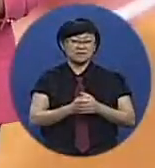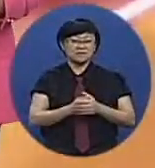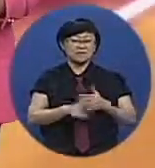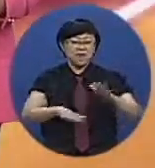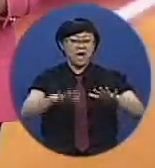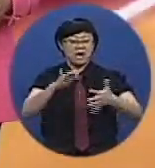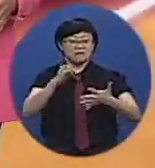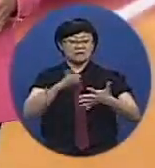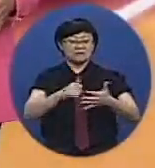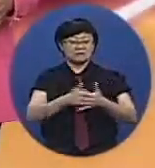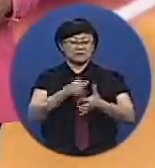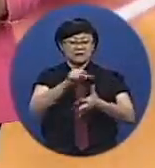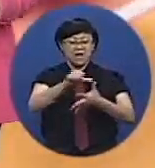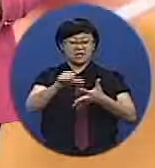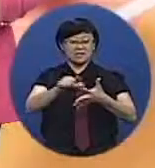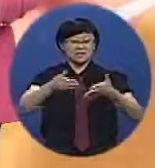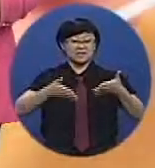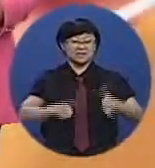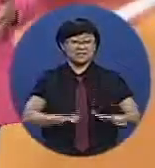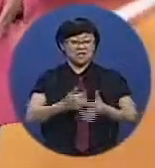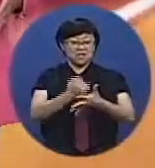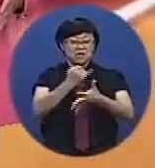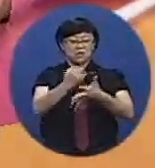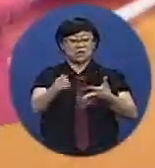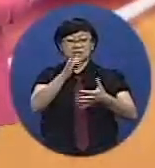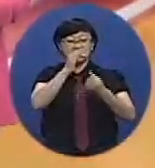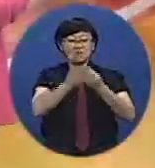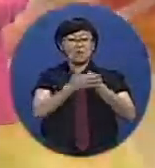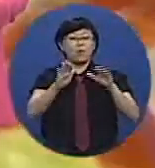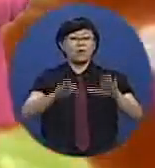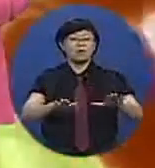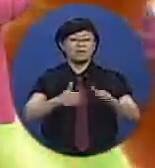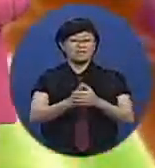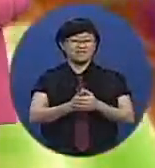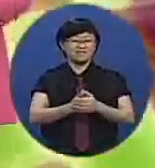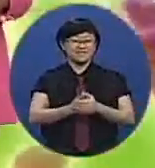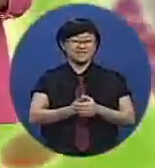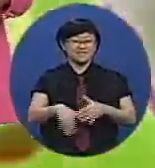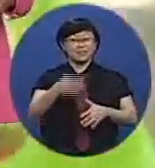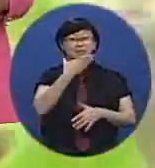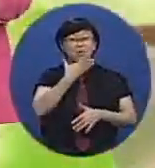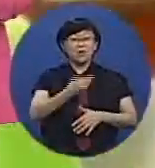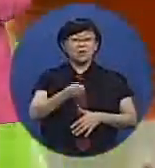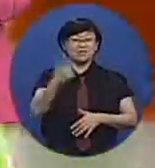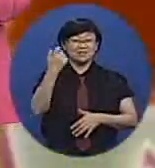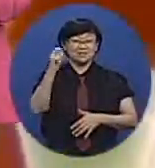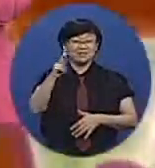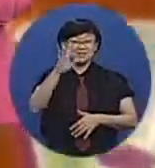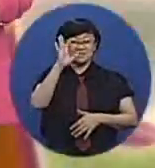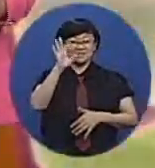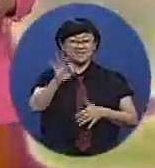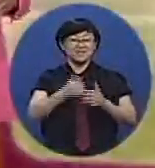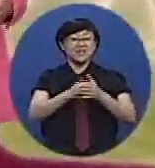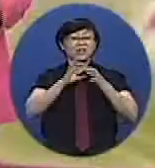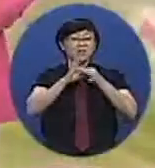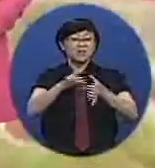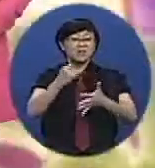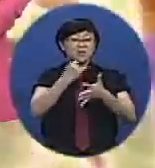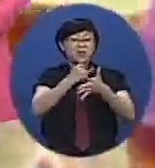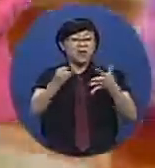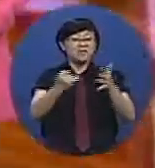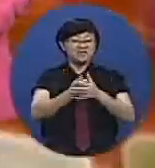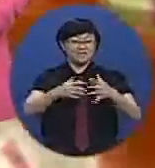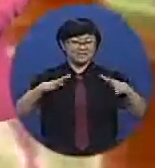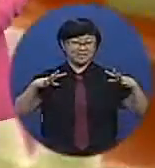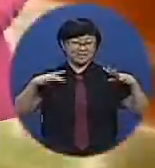며느리 둘 아들 형제거든요. 아이고 네. 그러면은 네. 오늘 같은 날 네. 저희 복지 방송을 통해서 며느리 한번 자랑 좀 한번